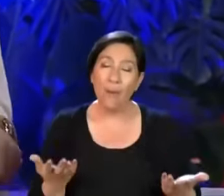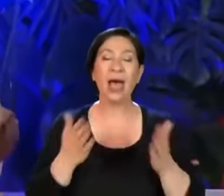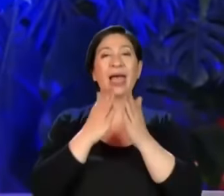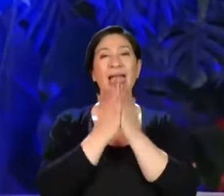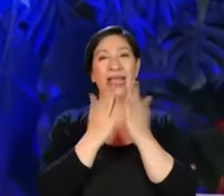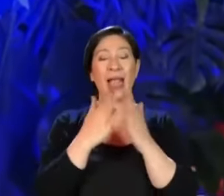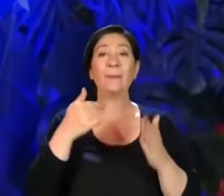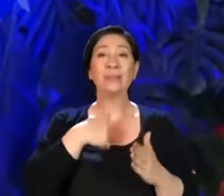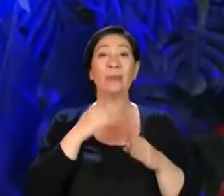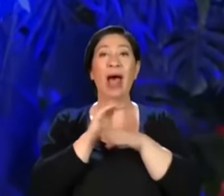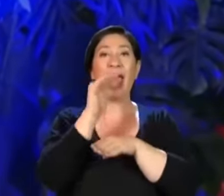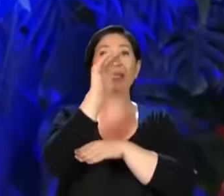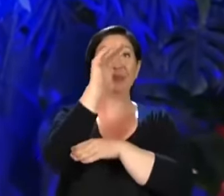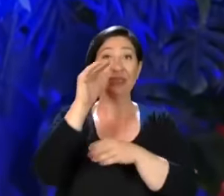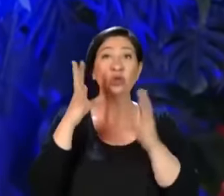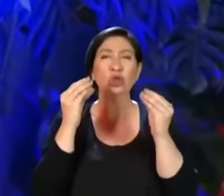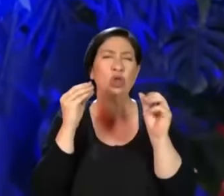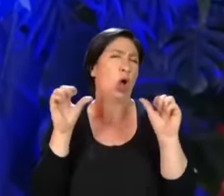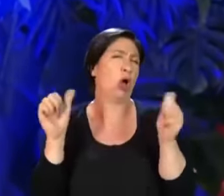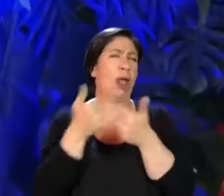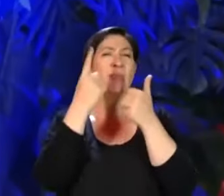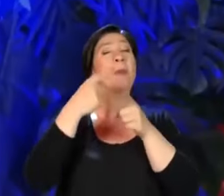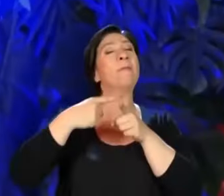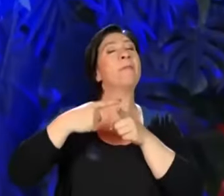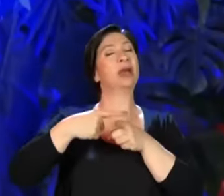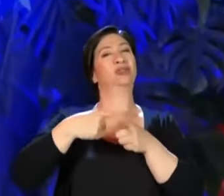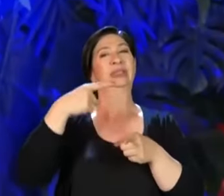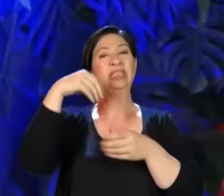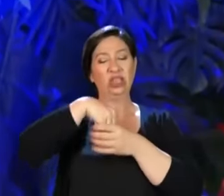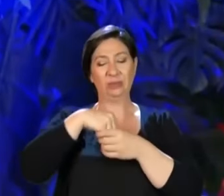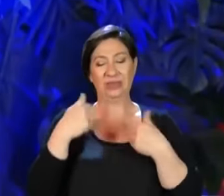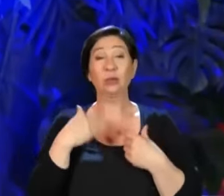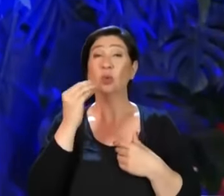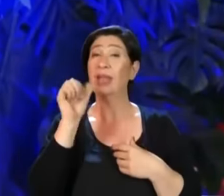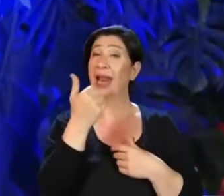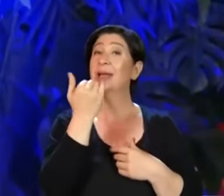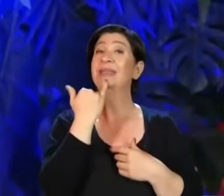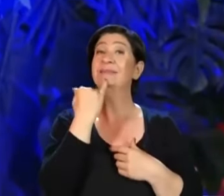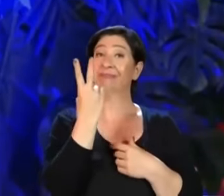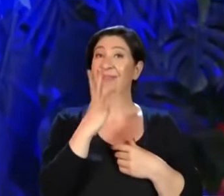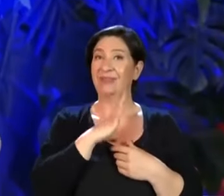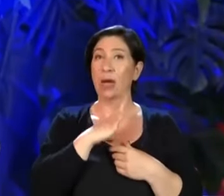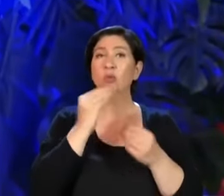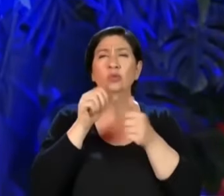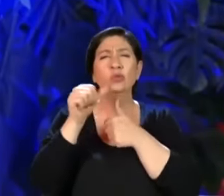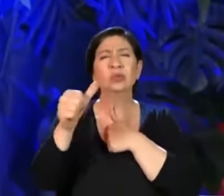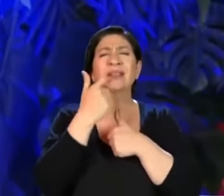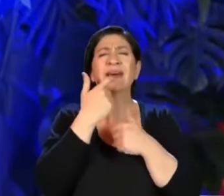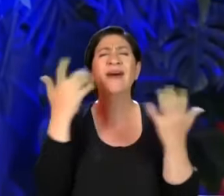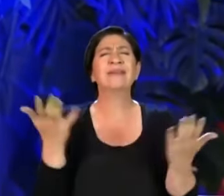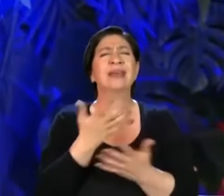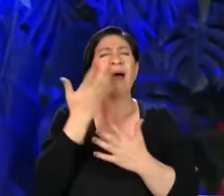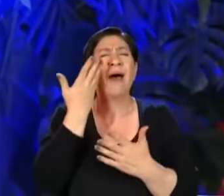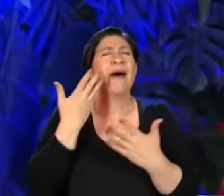kitap bizim hayatımızın çok önemli bir parçası çok değerli iki konuğum var Birisi uzun yıllardır hayranı olduğum